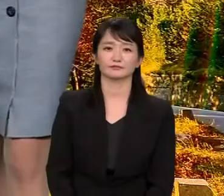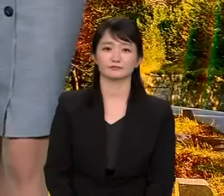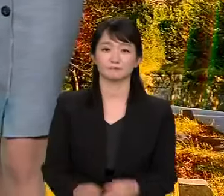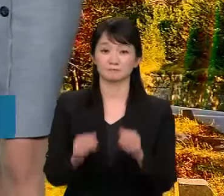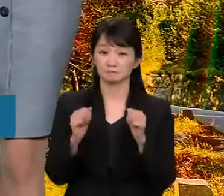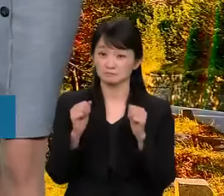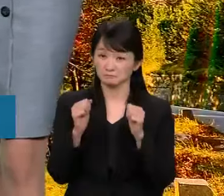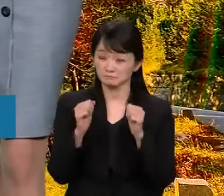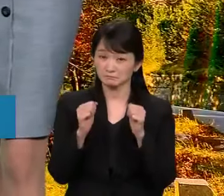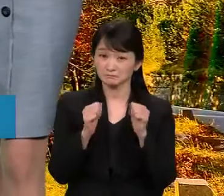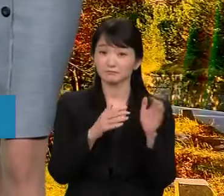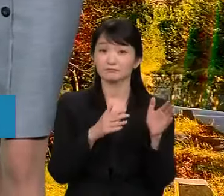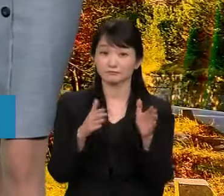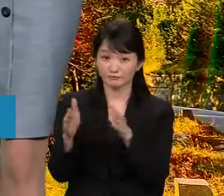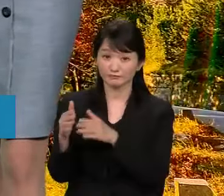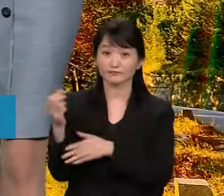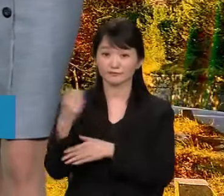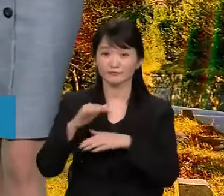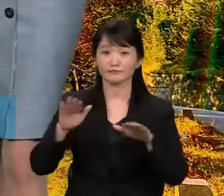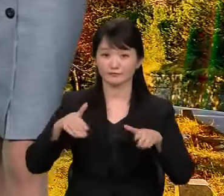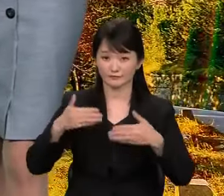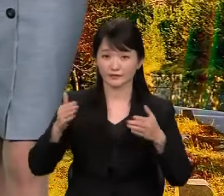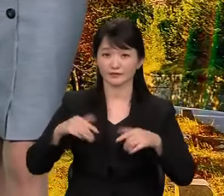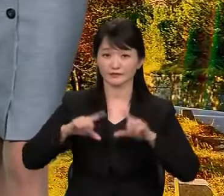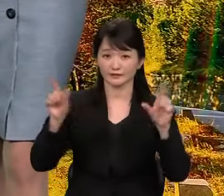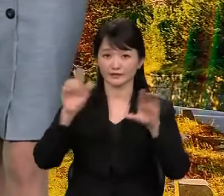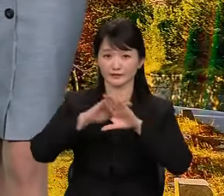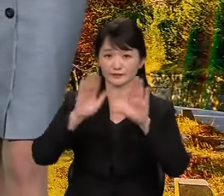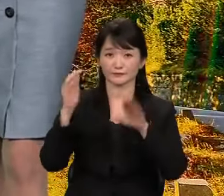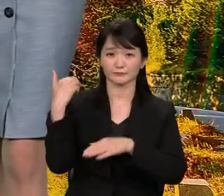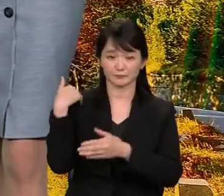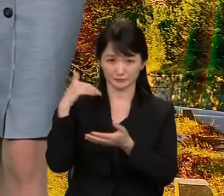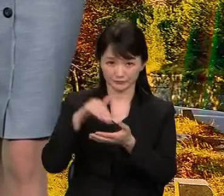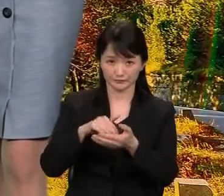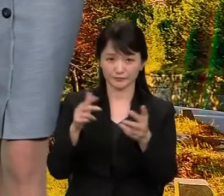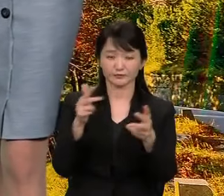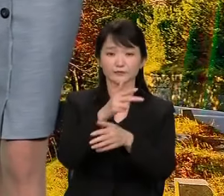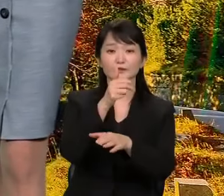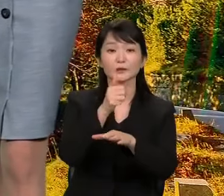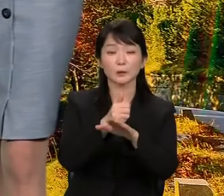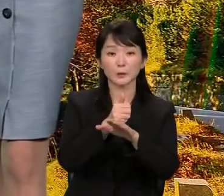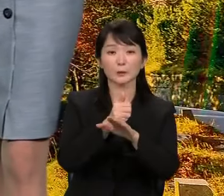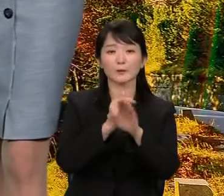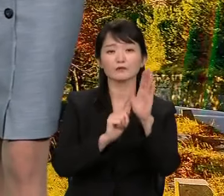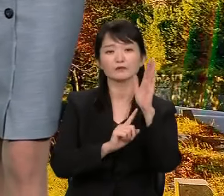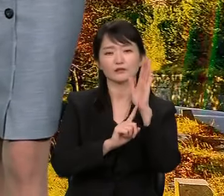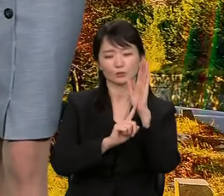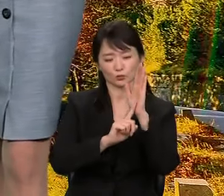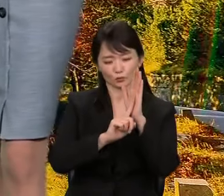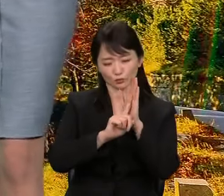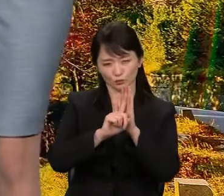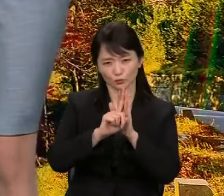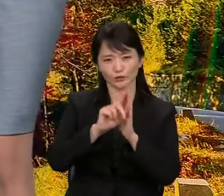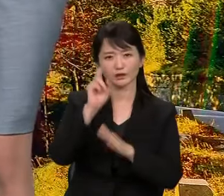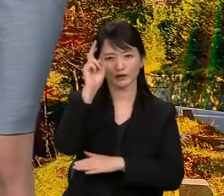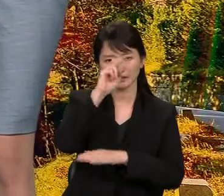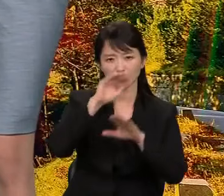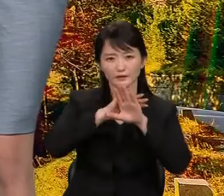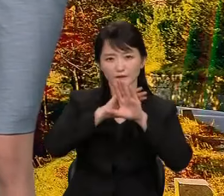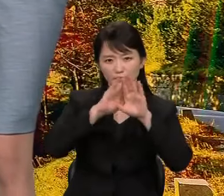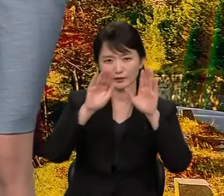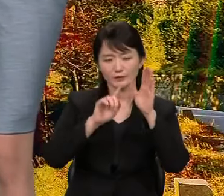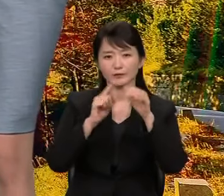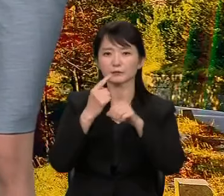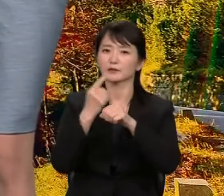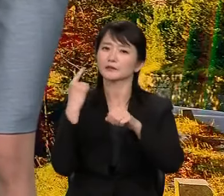한 차례 초겨울 추위가 지나고 다시 가을 날씨로 되돌아왔습니다. 주말 동안에는 날이 더 온화해지겠는데요. 아침과 낮 기온